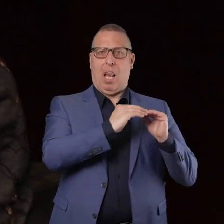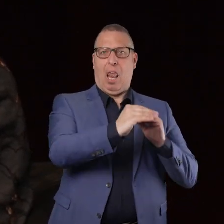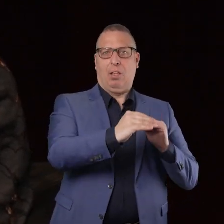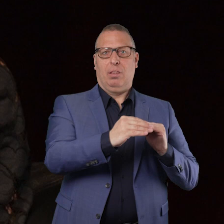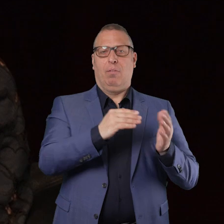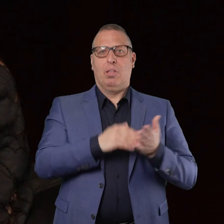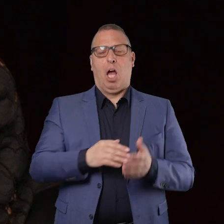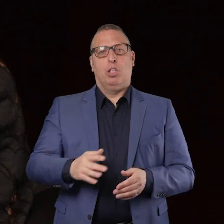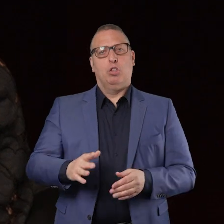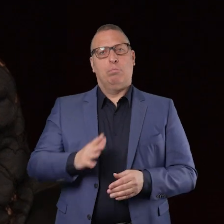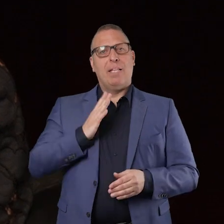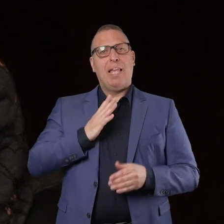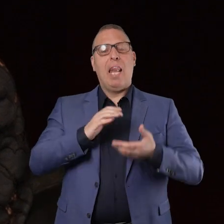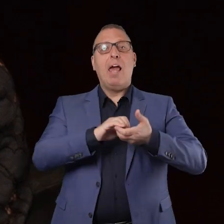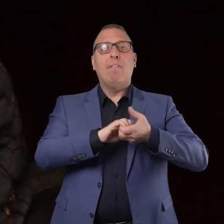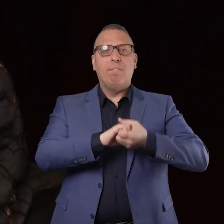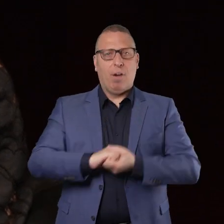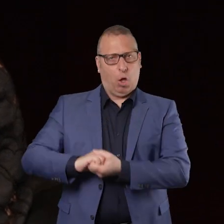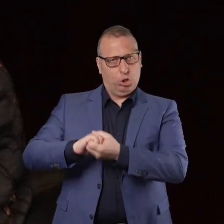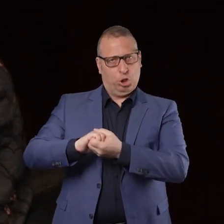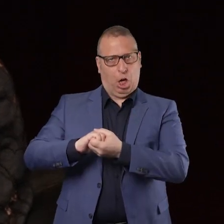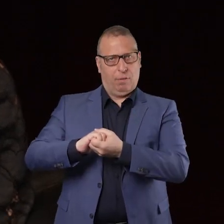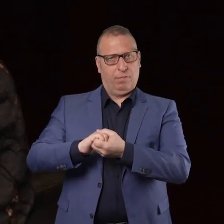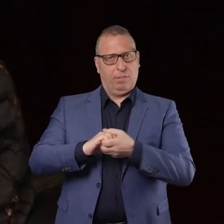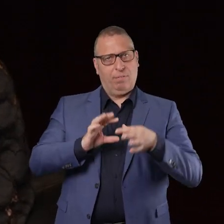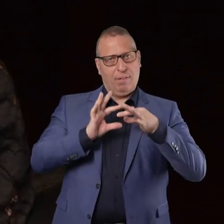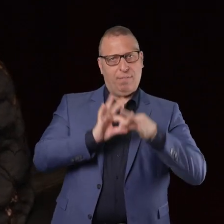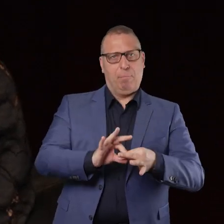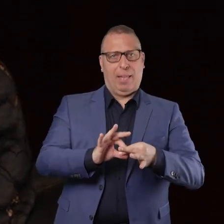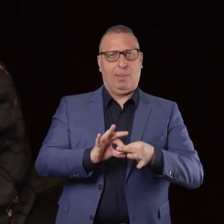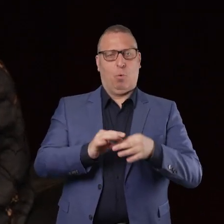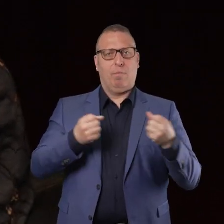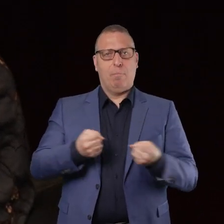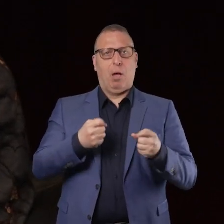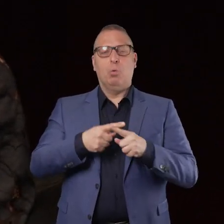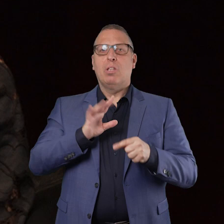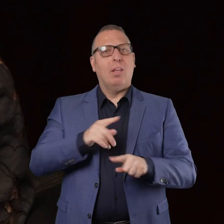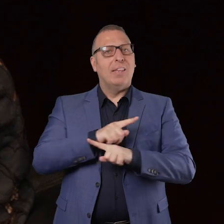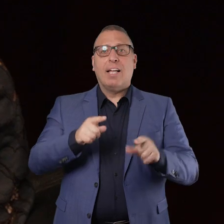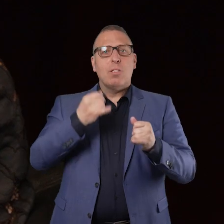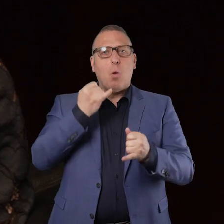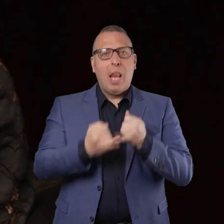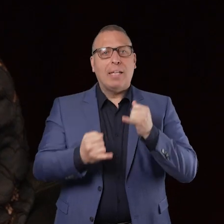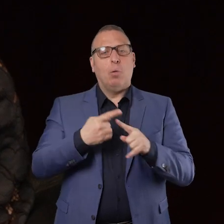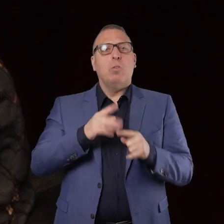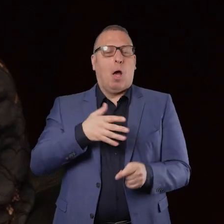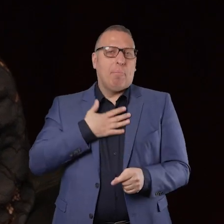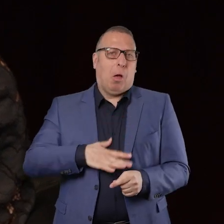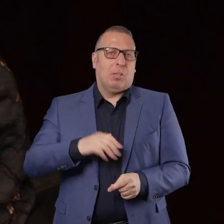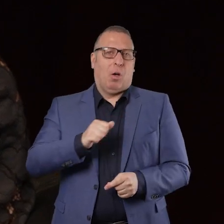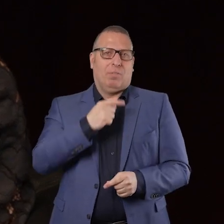sind, wo eben sehr eine spezielle Freundschaft uns verbindet. Und dann last but not